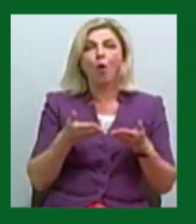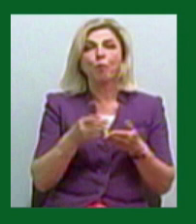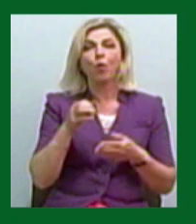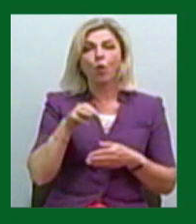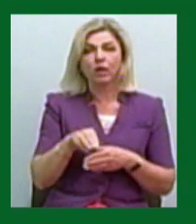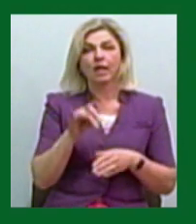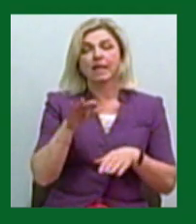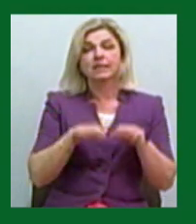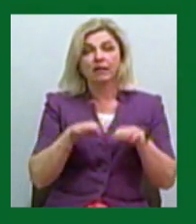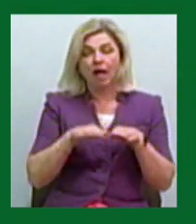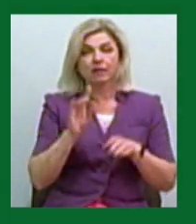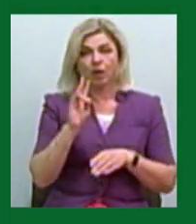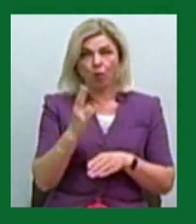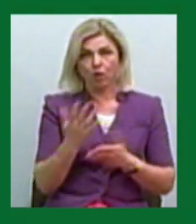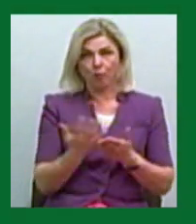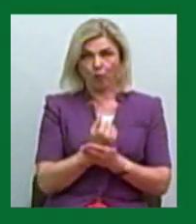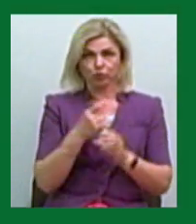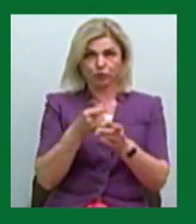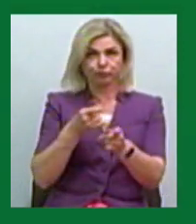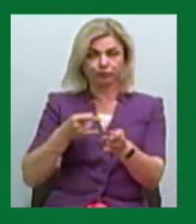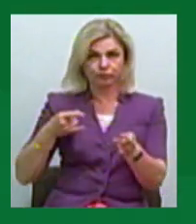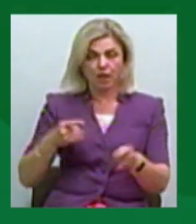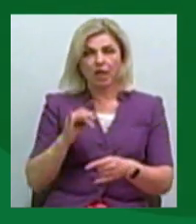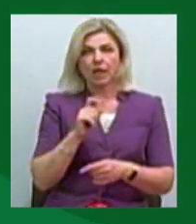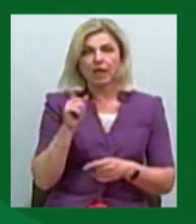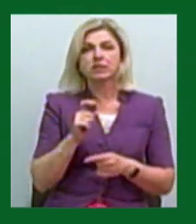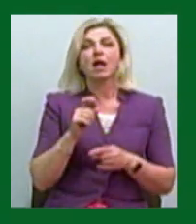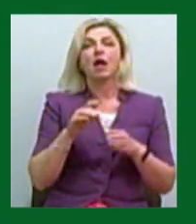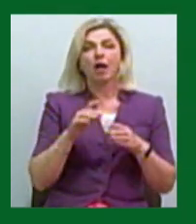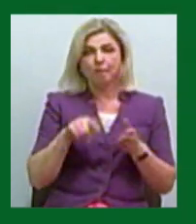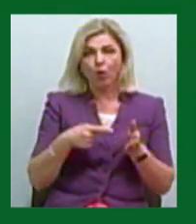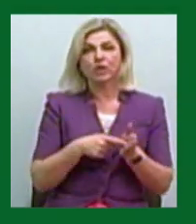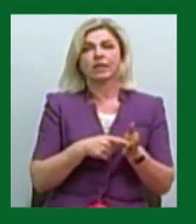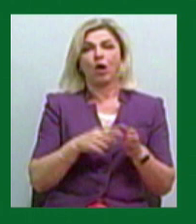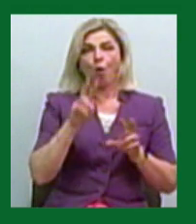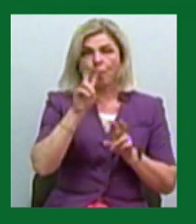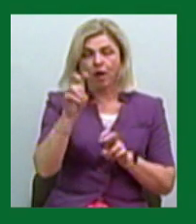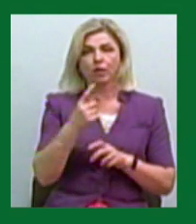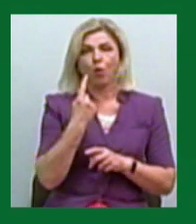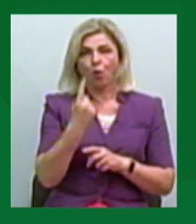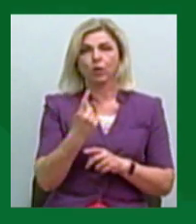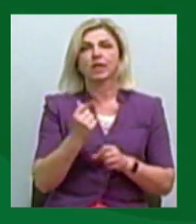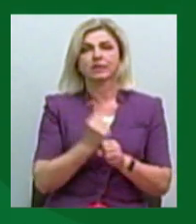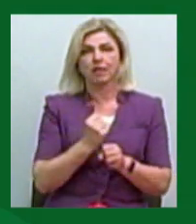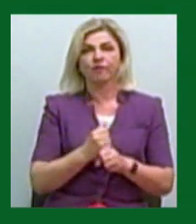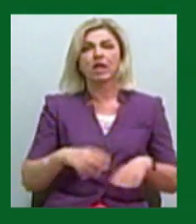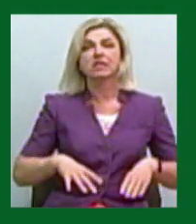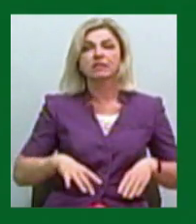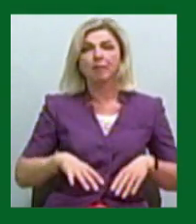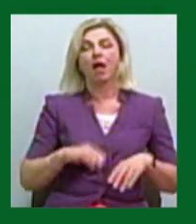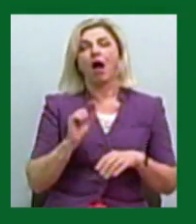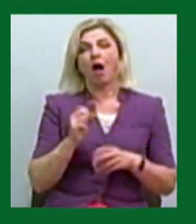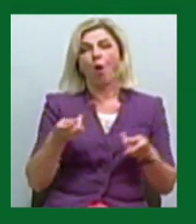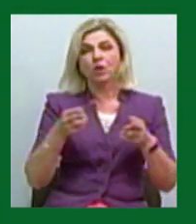складів Миколаєва утворилися затори. З місцевих стівідорних компаній лише одна впровадила диспетчеризацію.